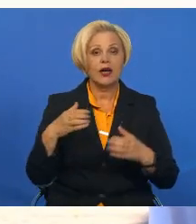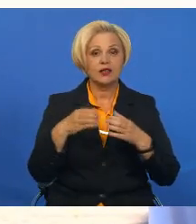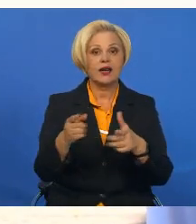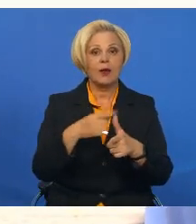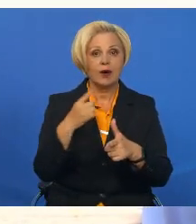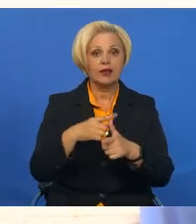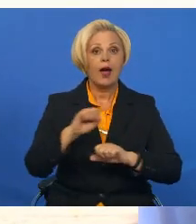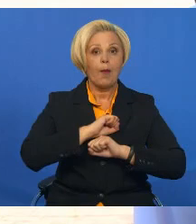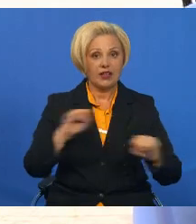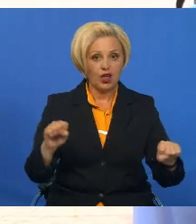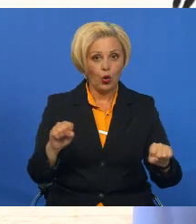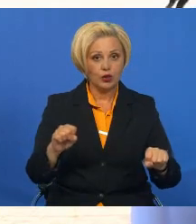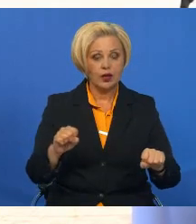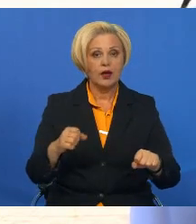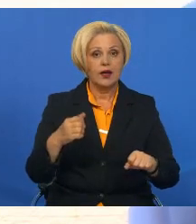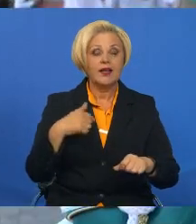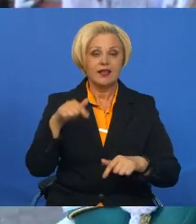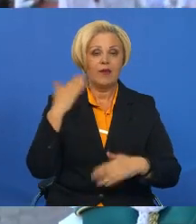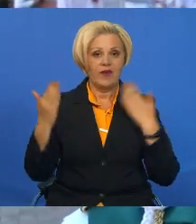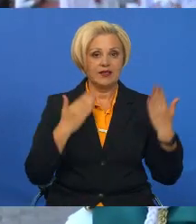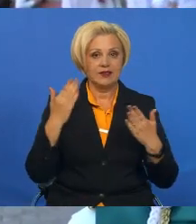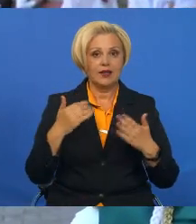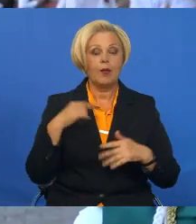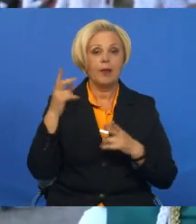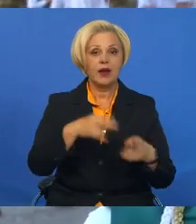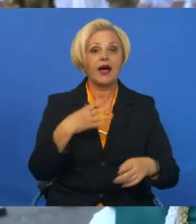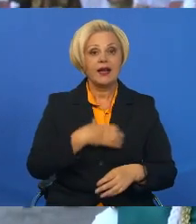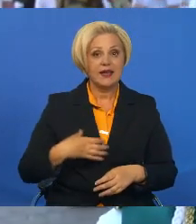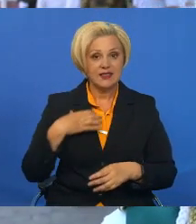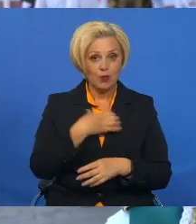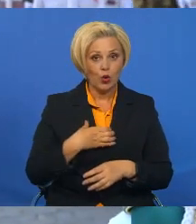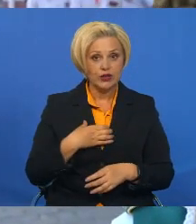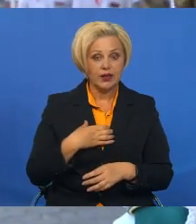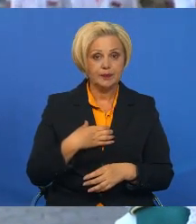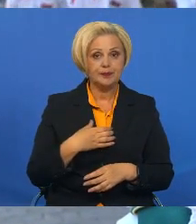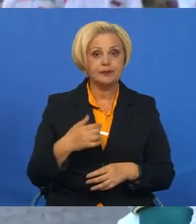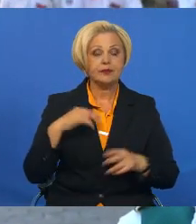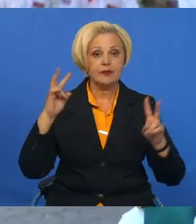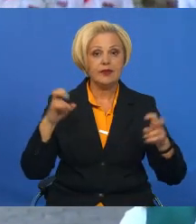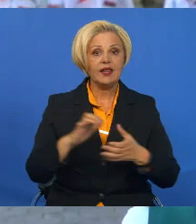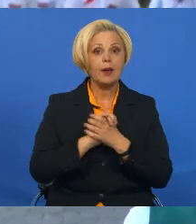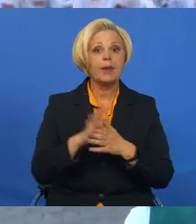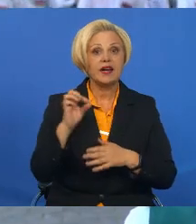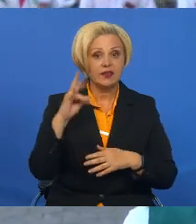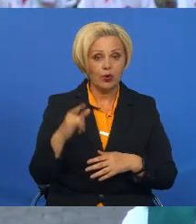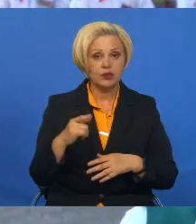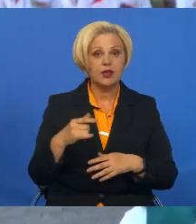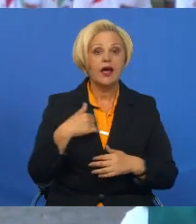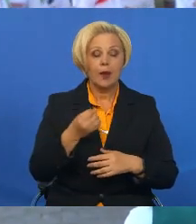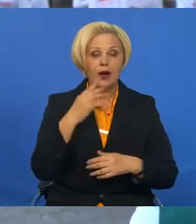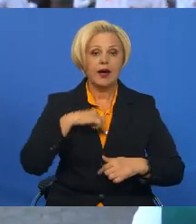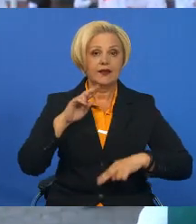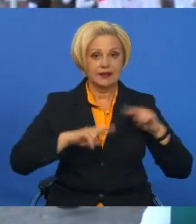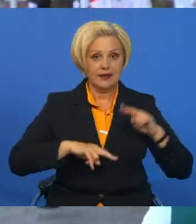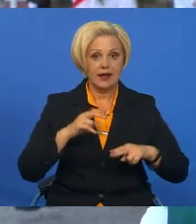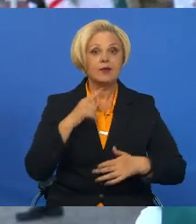называется «Патриот». В принципе, нам тут весело. Мы из Мозыря. Наша команда называется «Миротворцы». Приехали с хорошим настроением.